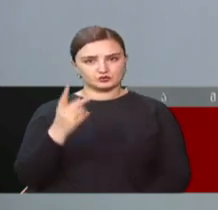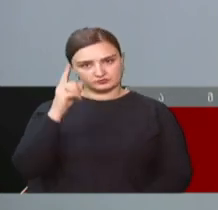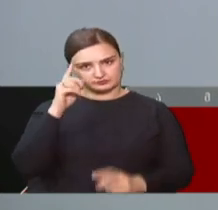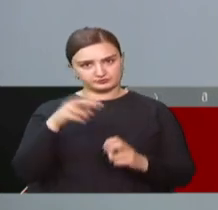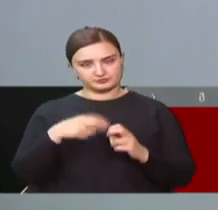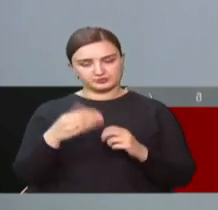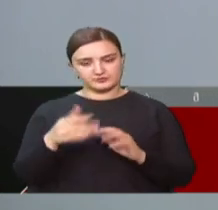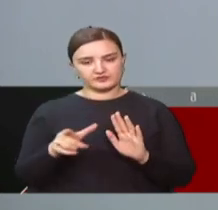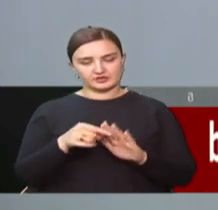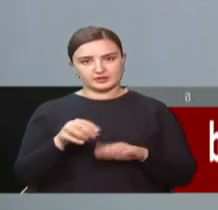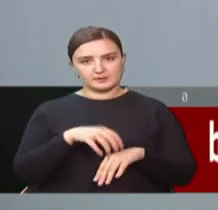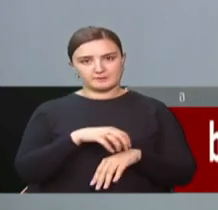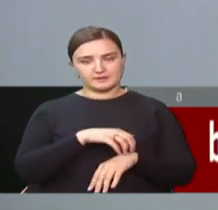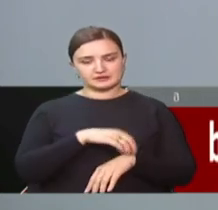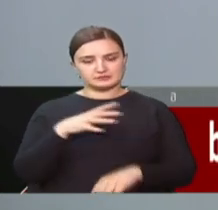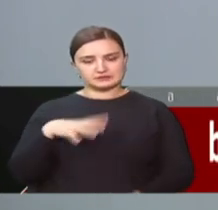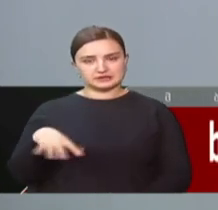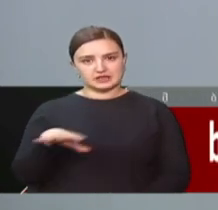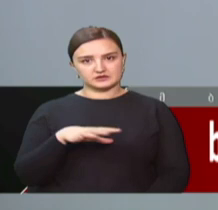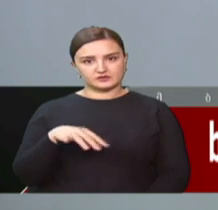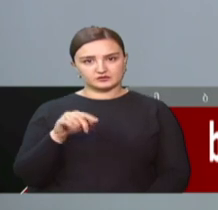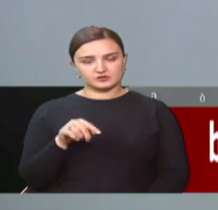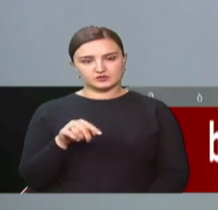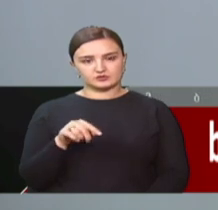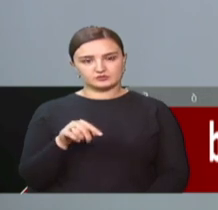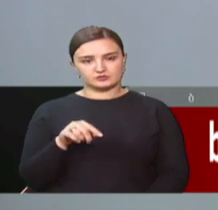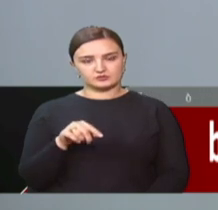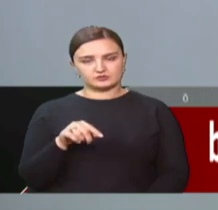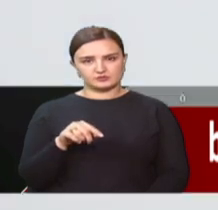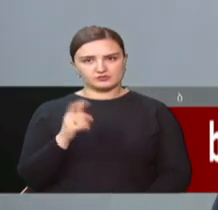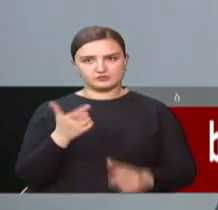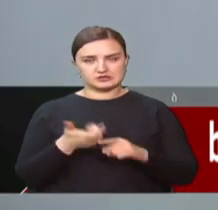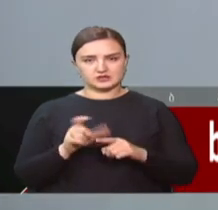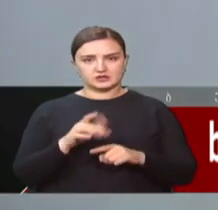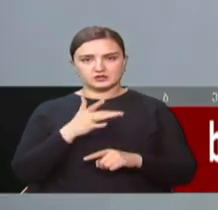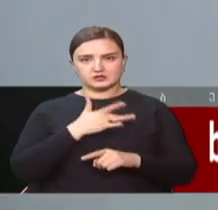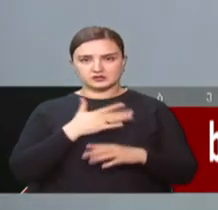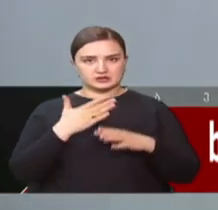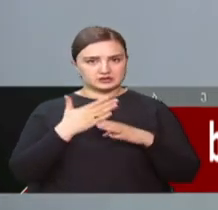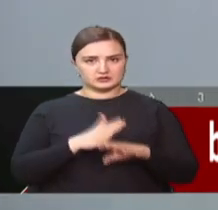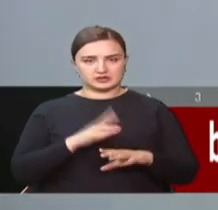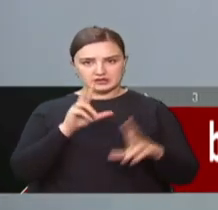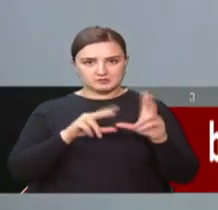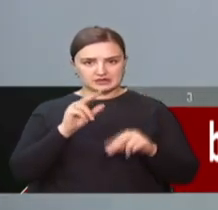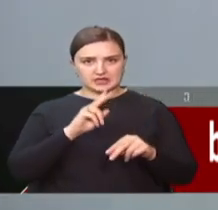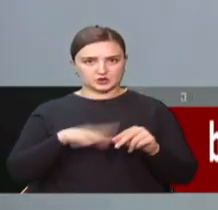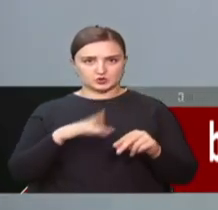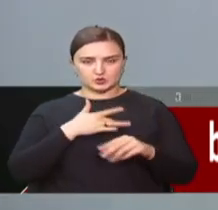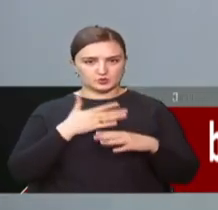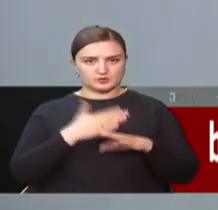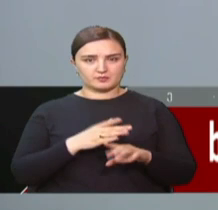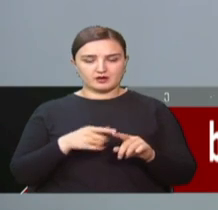თანაპარტიელების თუ თანამზრახველების საქართველოში უდიდესი იმედგაცრუება ამ ადამიანებმა იმ მორალურ